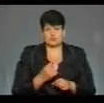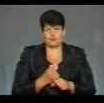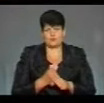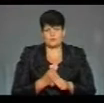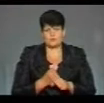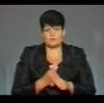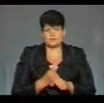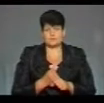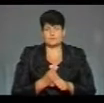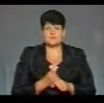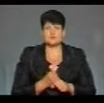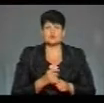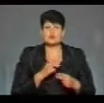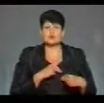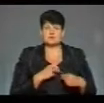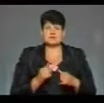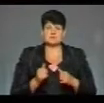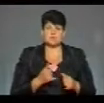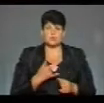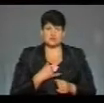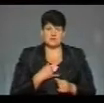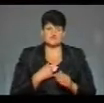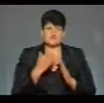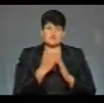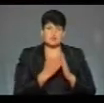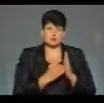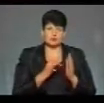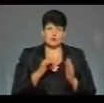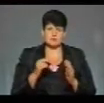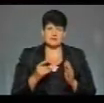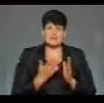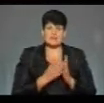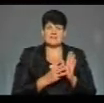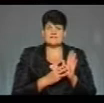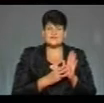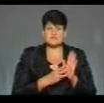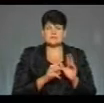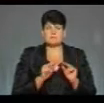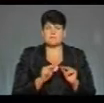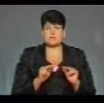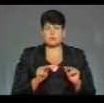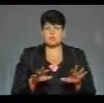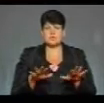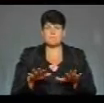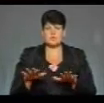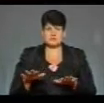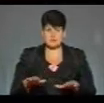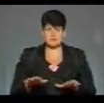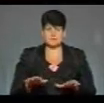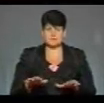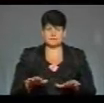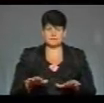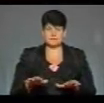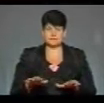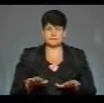Щодо кадрового забезпечення, то у нас в штатному розписі є 8 педагогічних посад.